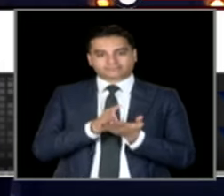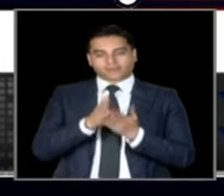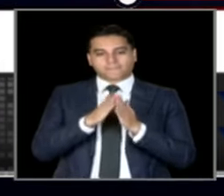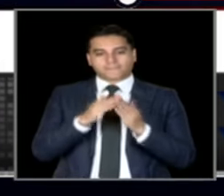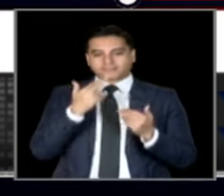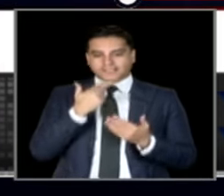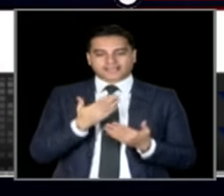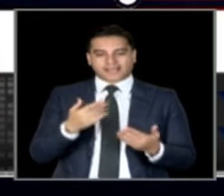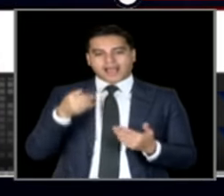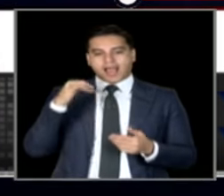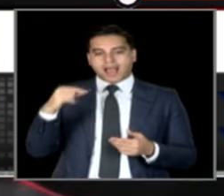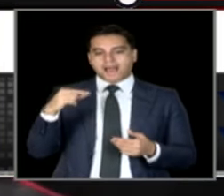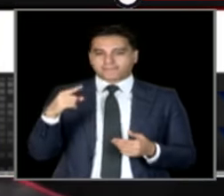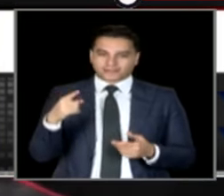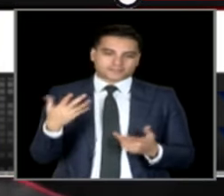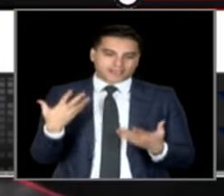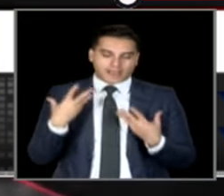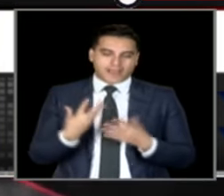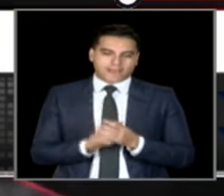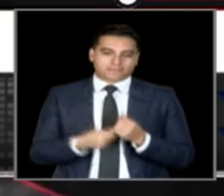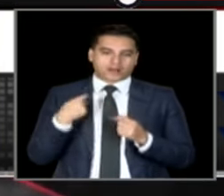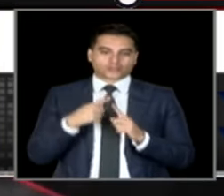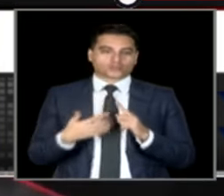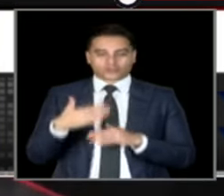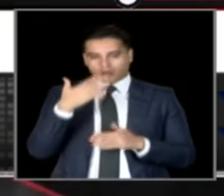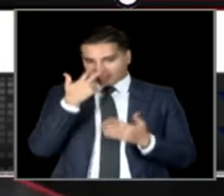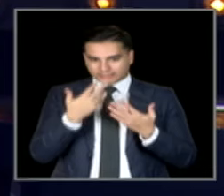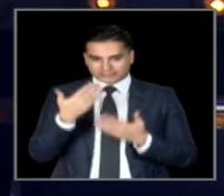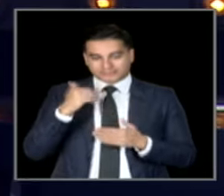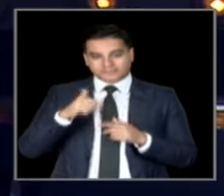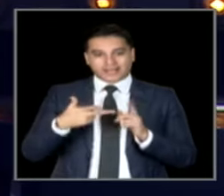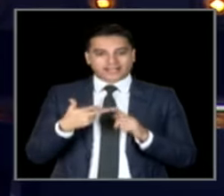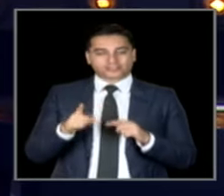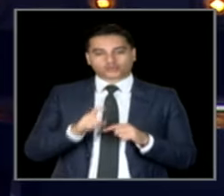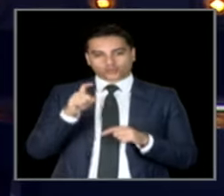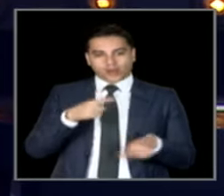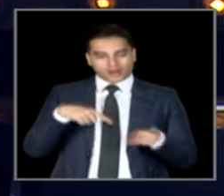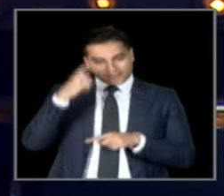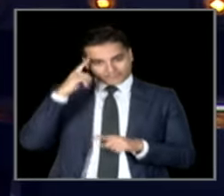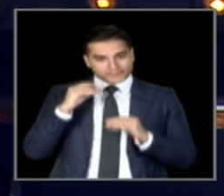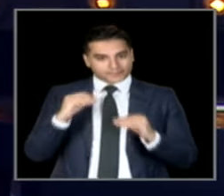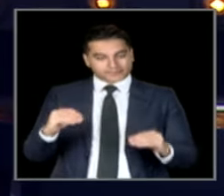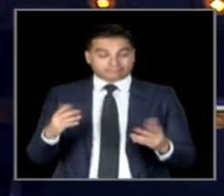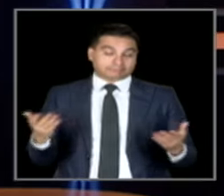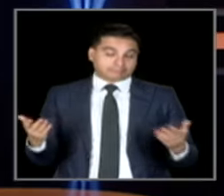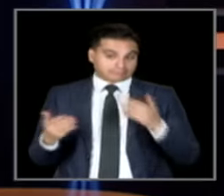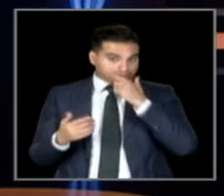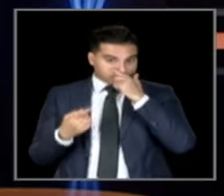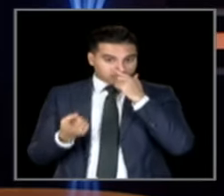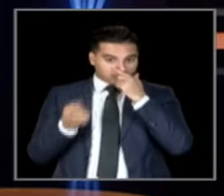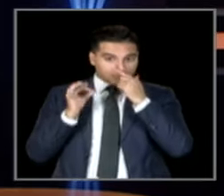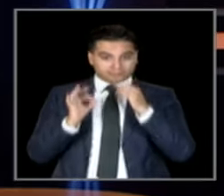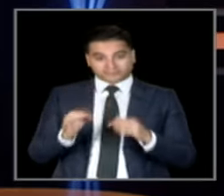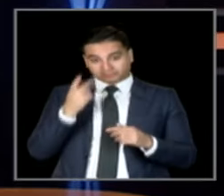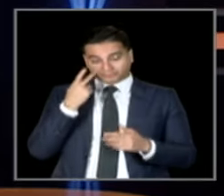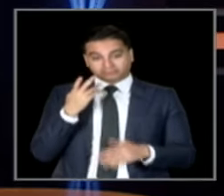المصري أحمد نبيل الهلالي. تالت سؤال في الحلقة وما يتجاوبش. حلقة صعبة